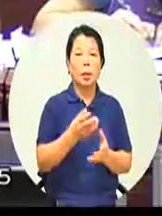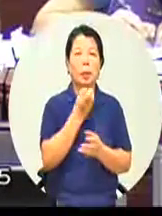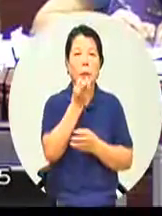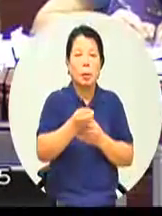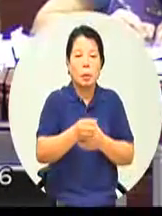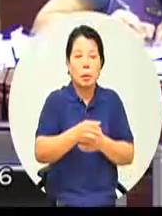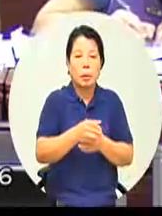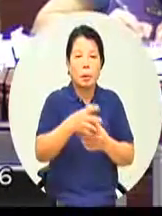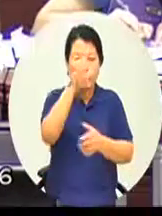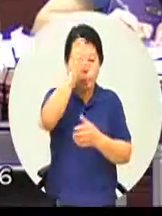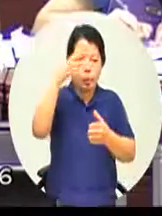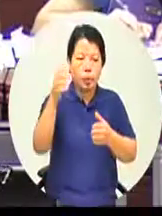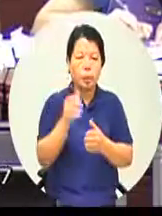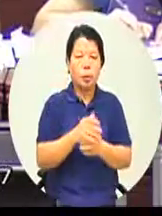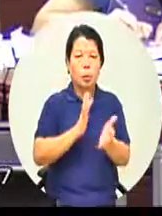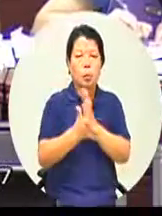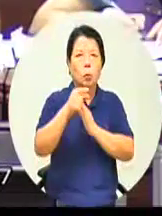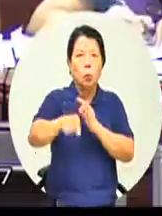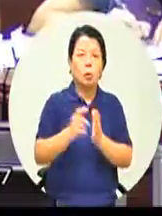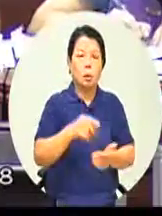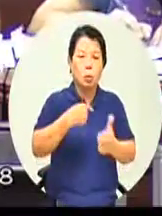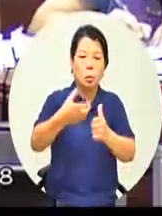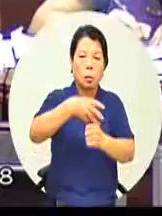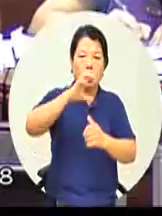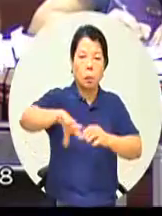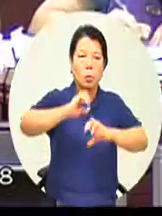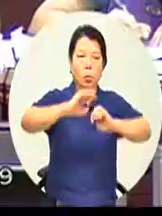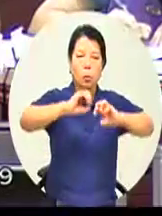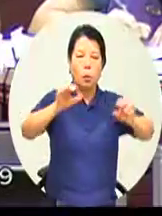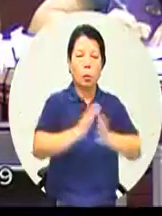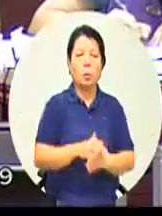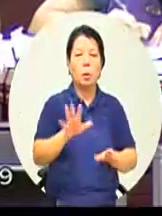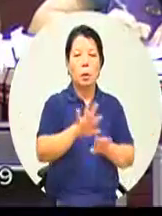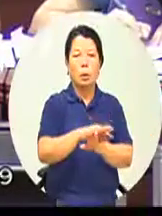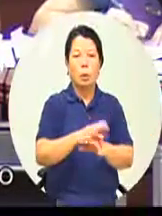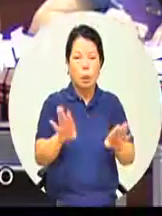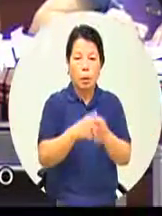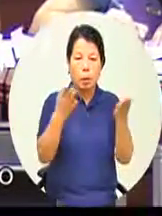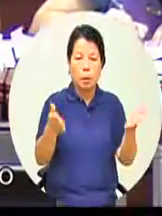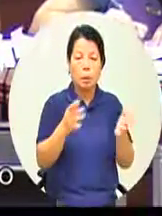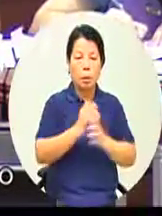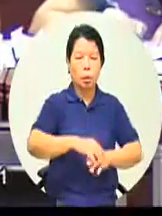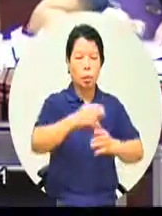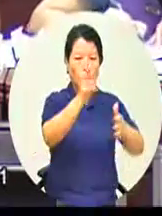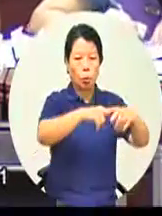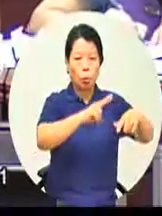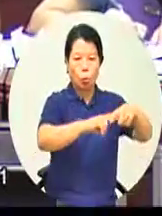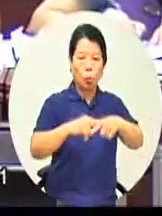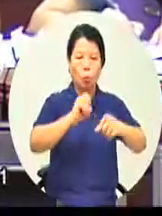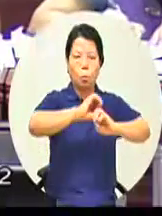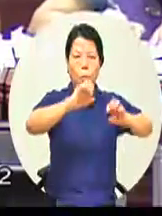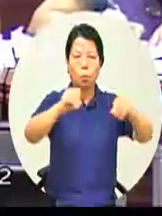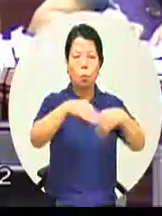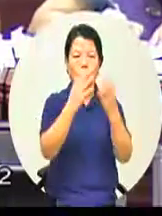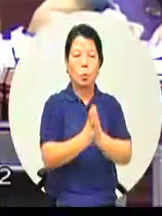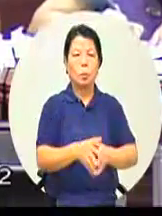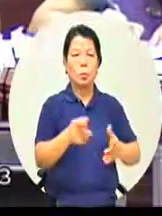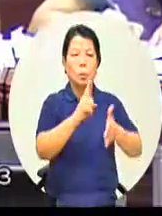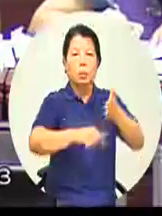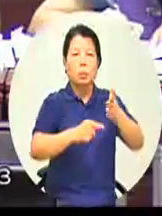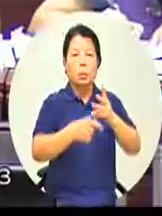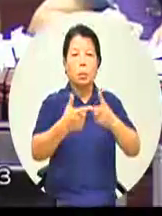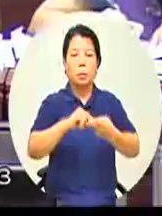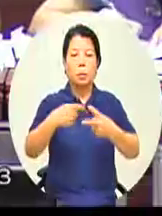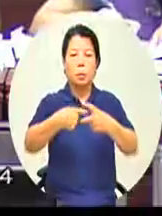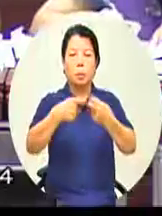最重要的是教育宣导，所以教育宣导开学后就进行，而且做得非常普遍哦。昨天也有简焕中议员、李乔鲁议员